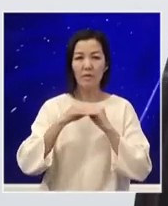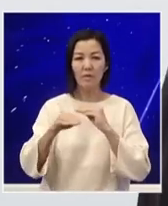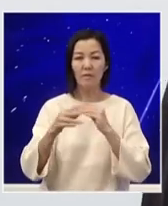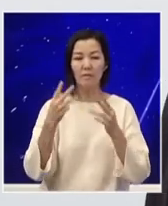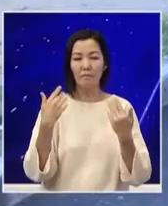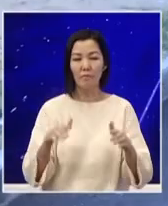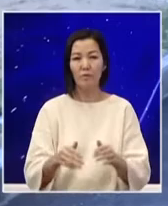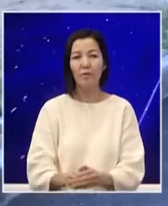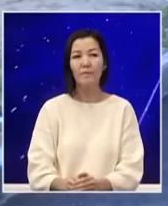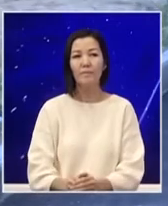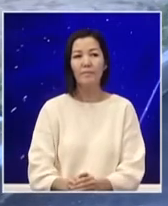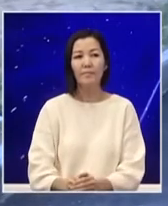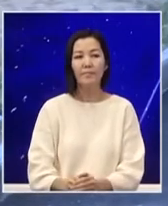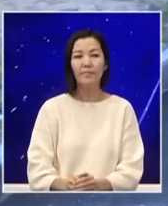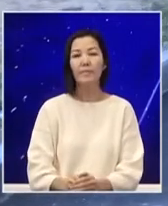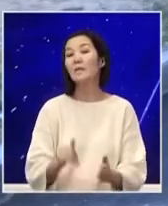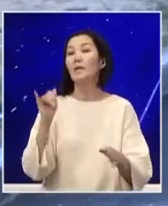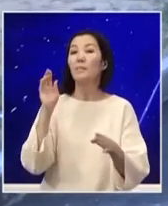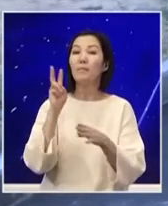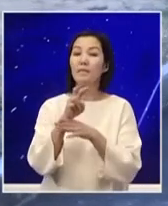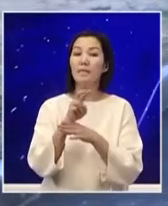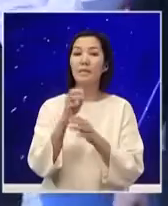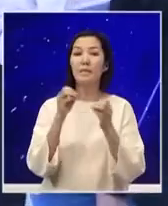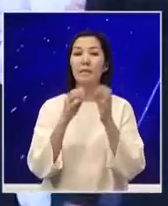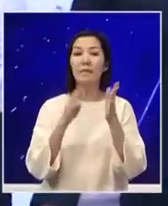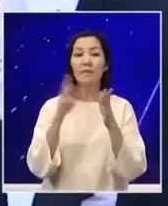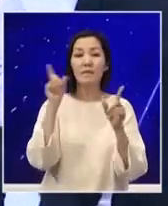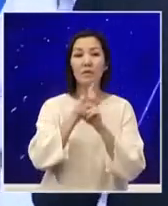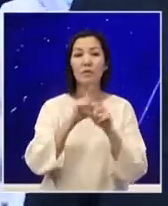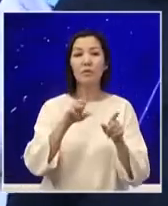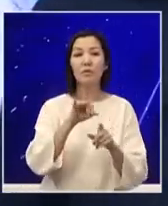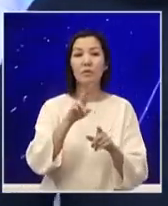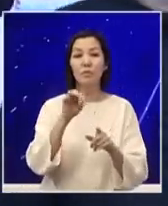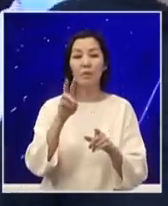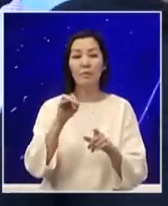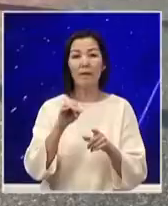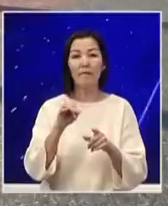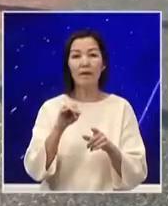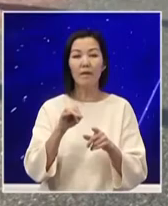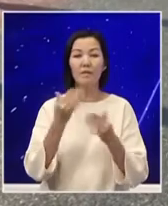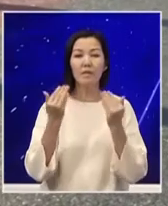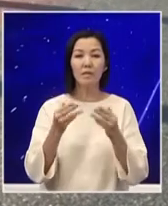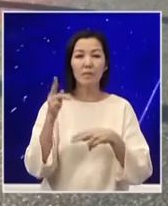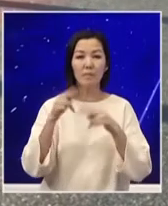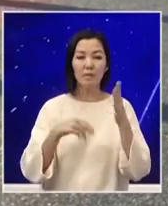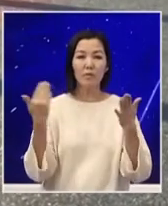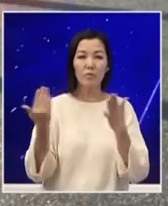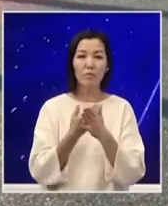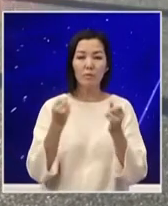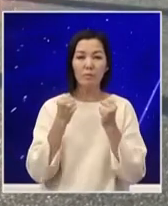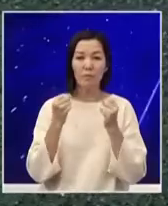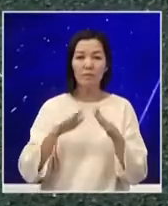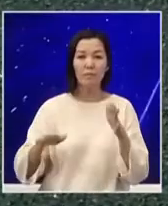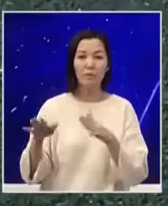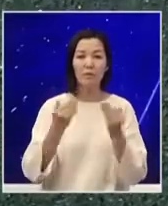отделку. Посетил Рустам Алиев 19-ю школу имени Махжана Жумабаева. В рамках ДКЗ здесь построили новую спортивную